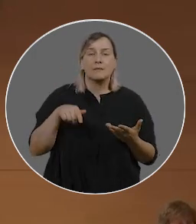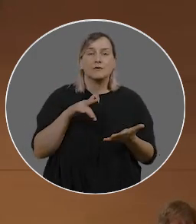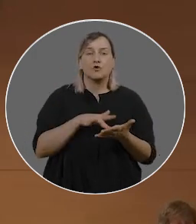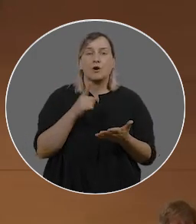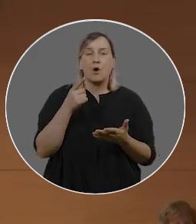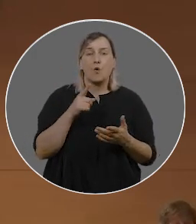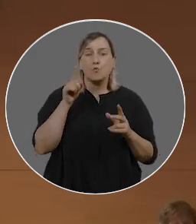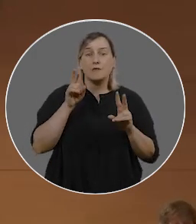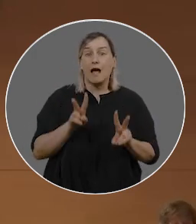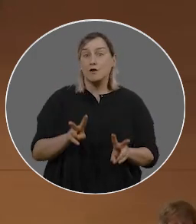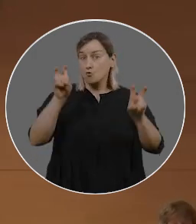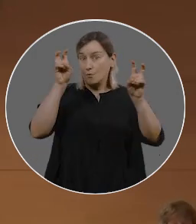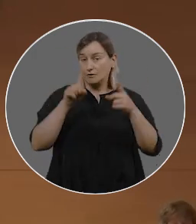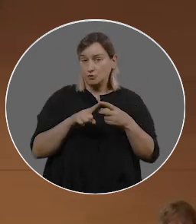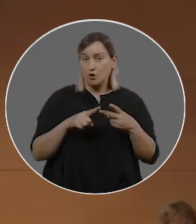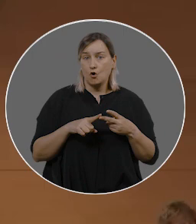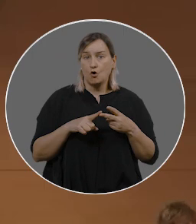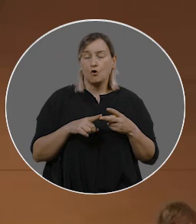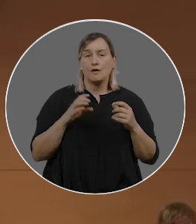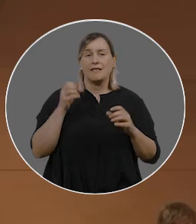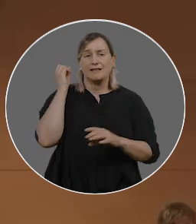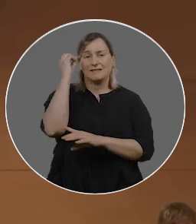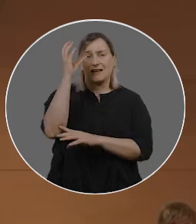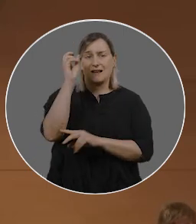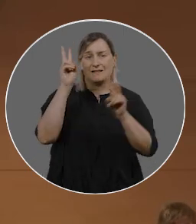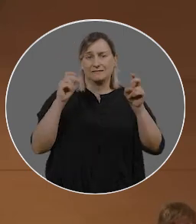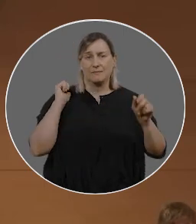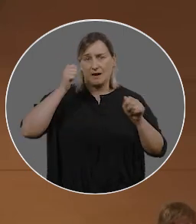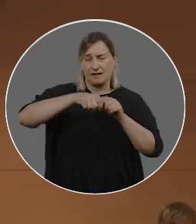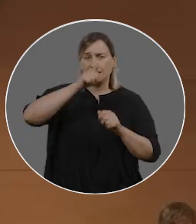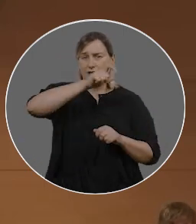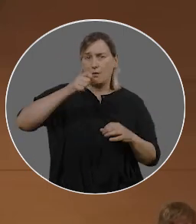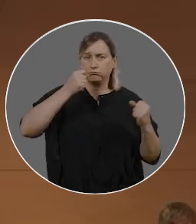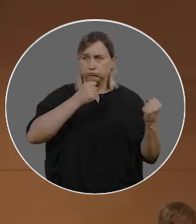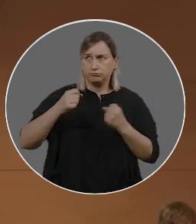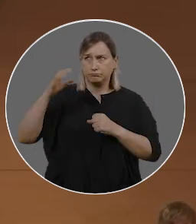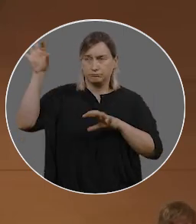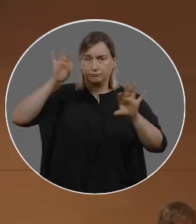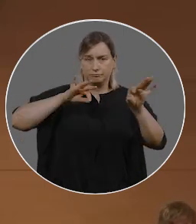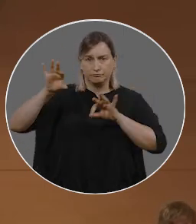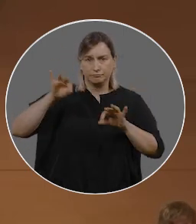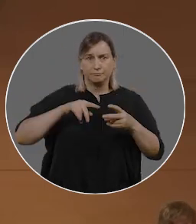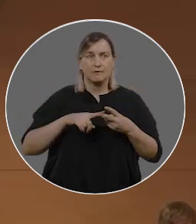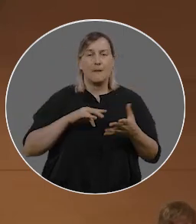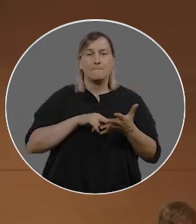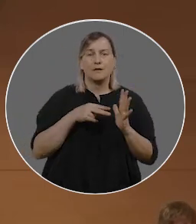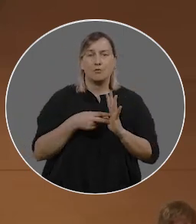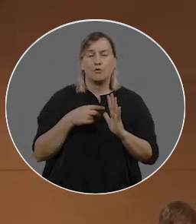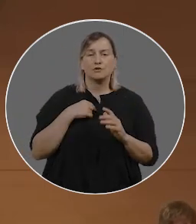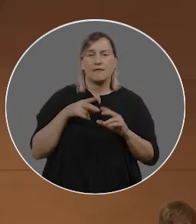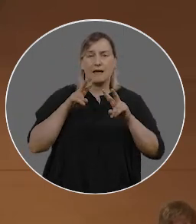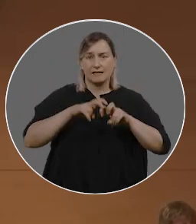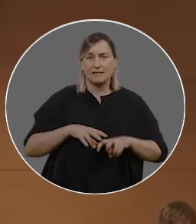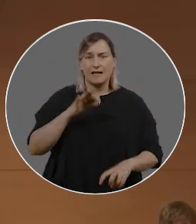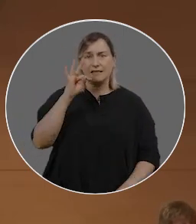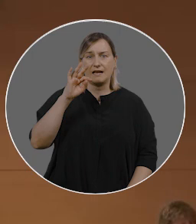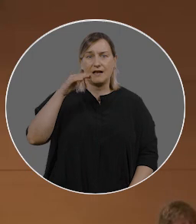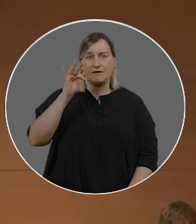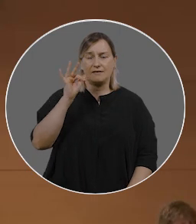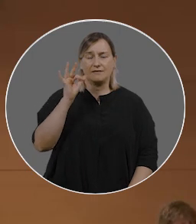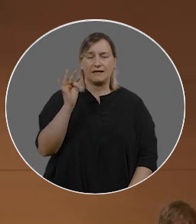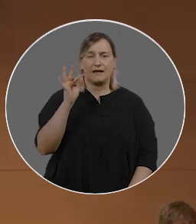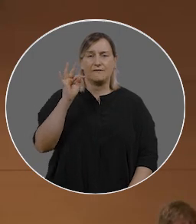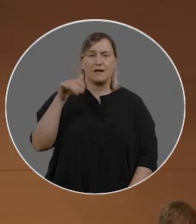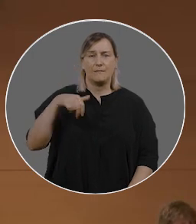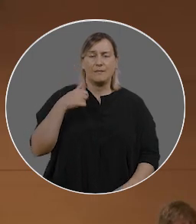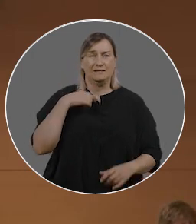llavors tenim un d'innovació, que són una sèrie de xerrades que portem gent molt potent, metodologia de recerca i TFM.